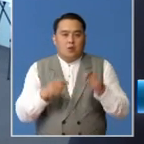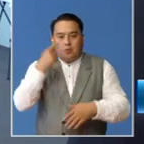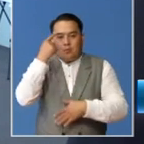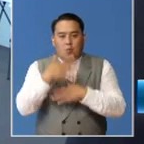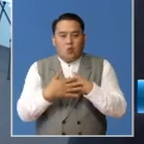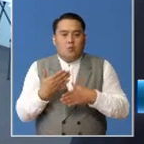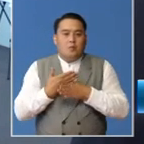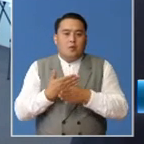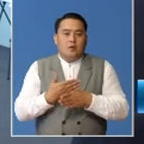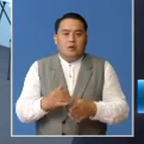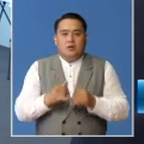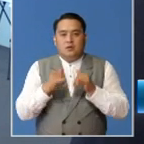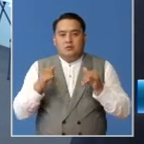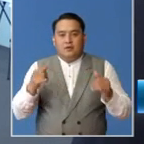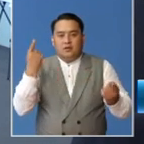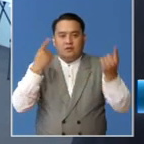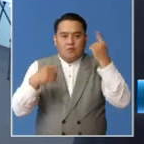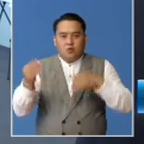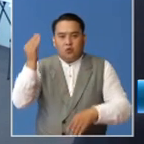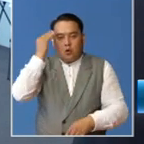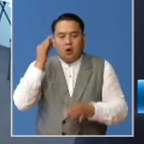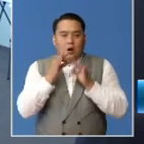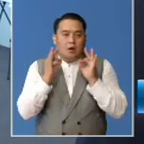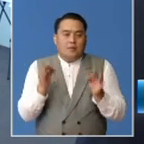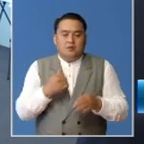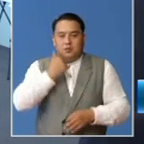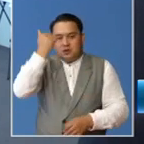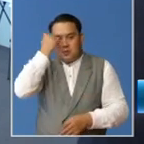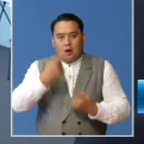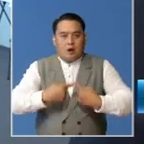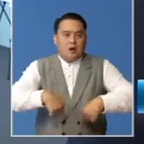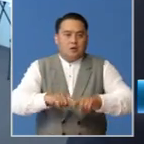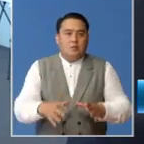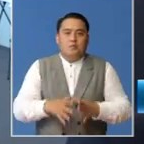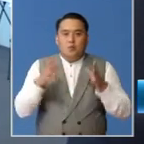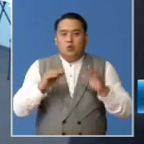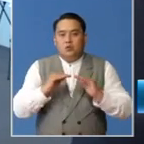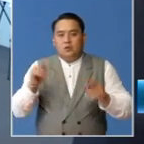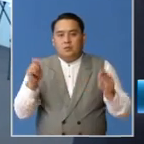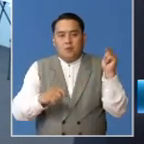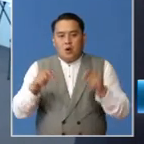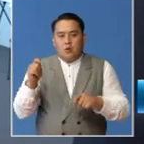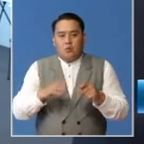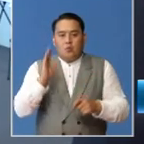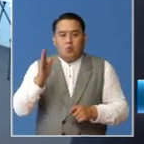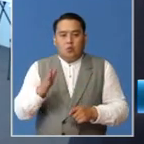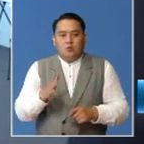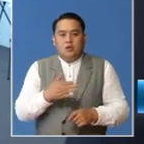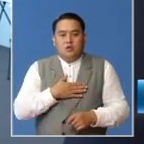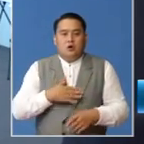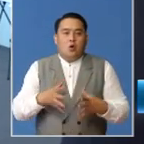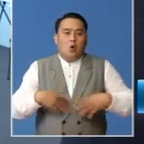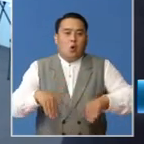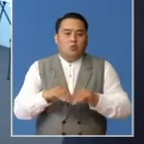это помогает развивать кругозор и творческие навыки. Спасибо организаторам. Думаю, чем больше детей будут посещать выставки, тем больше наше